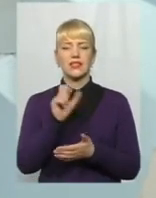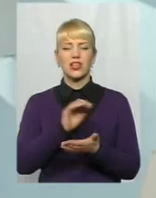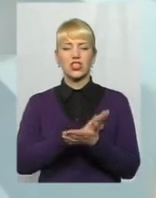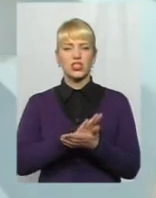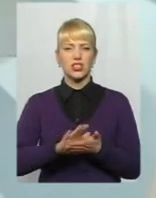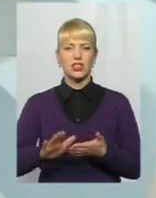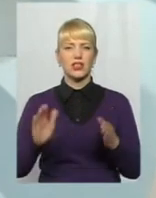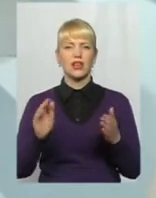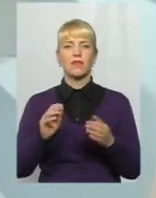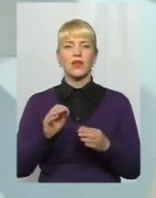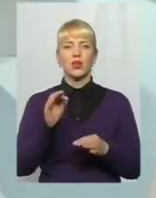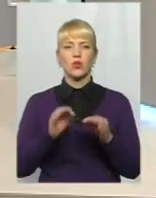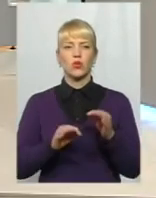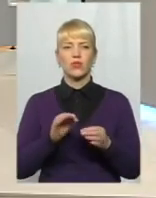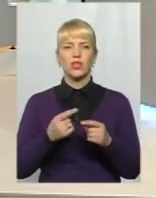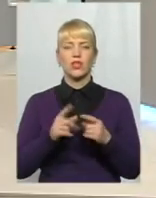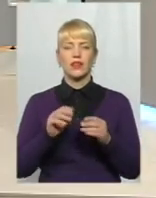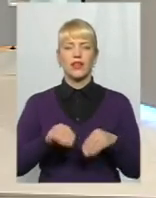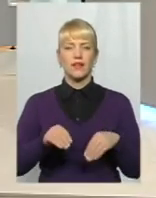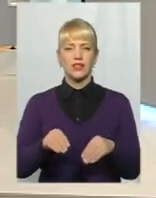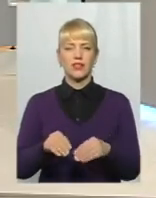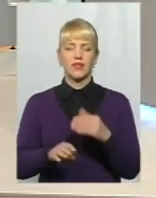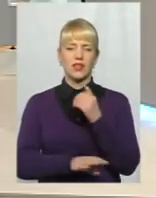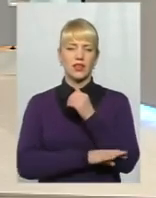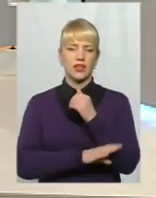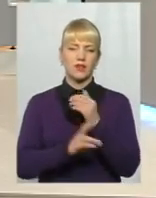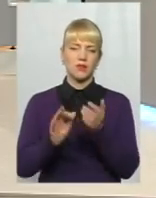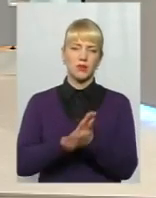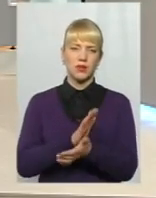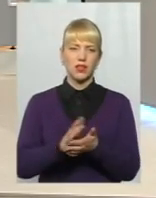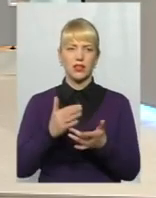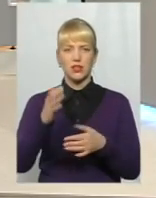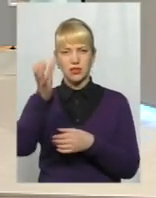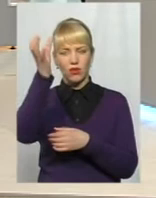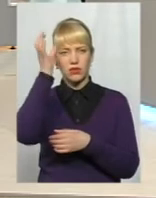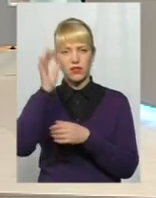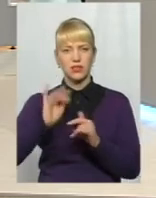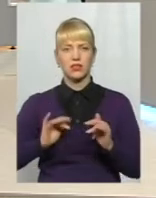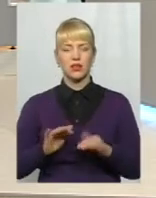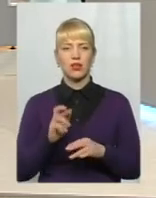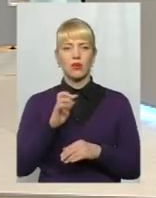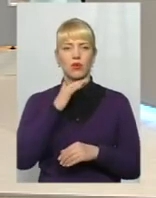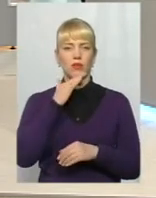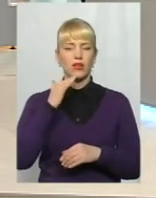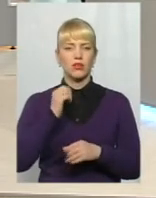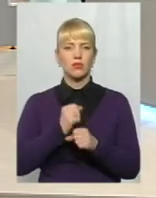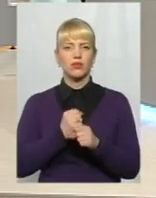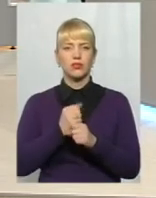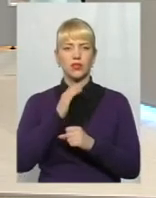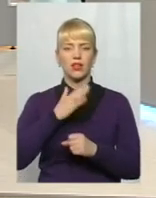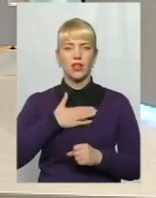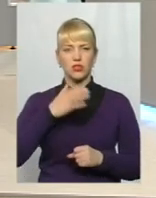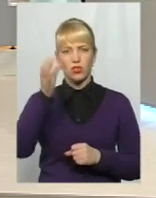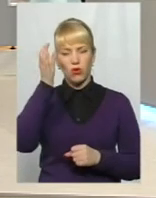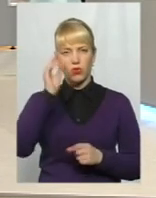і висадка, не тільки прибирання, а й висадка дерев, і прибирання, і різні освітянські заходи. Адже багато працюють і наші освітяни, вони